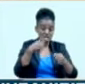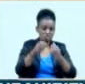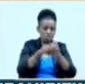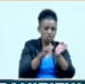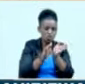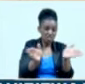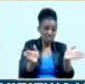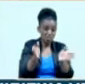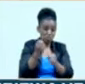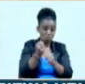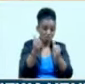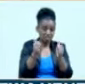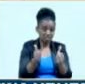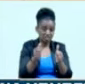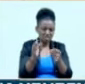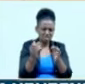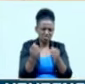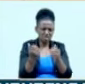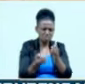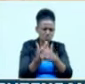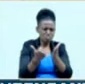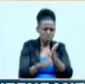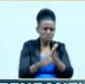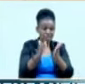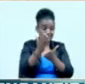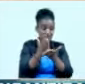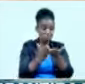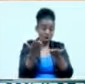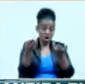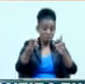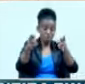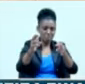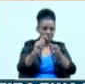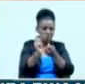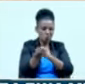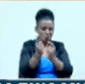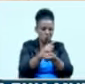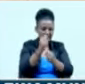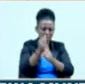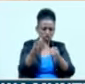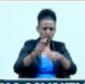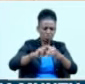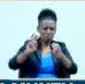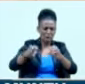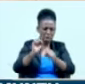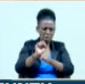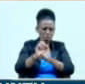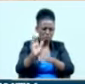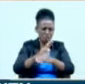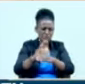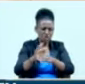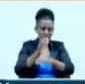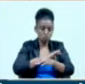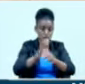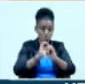rusange ziri gukora, ahabonetse utubazo tumwe na tumwe cyane cyane ku guhindagurika ry'abakozi bagatakazi kubera ko wenda business itari